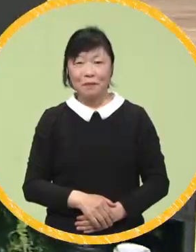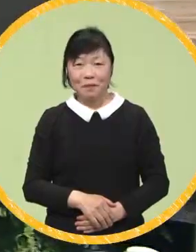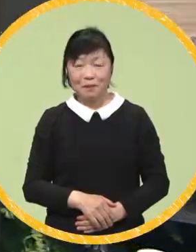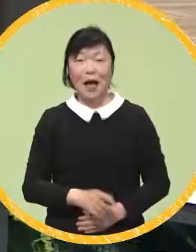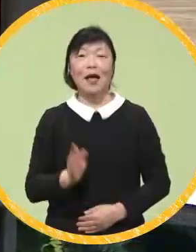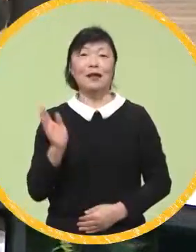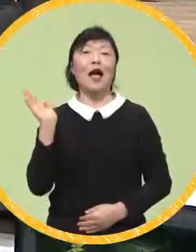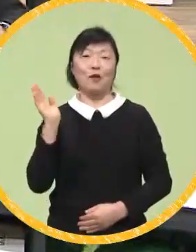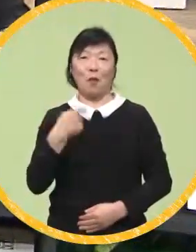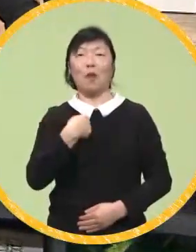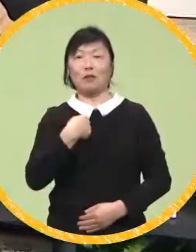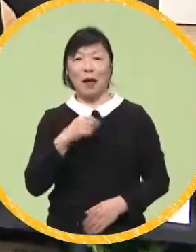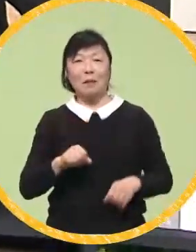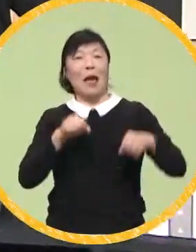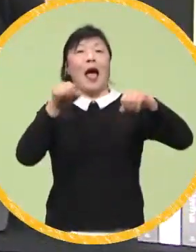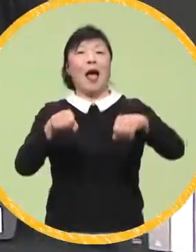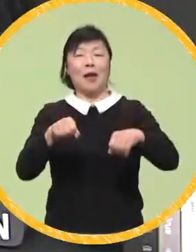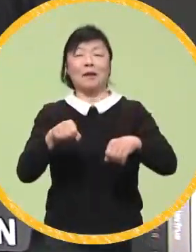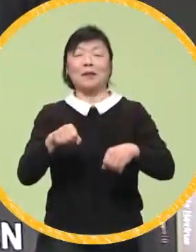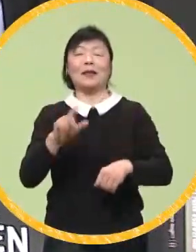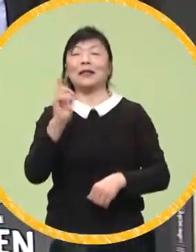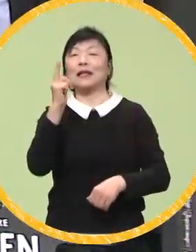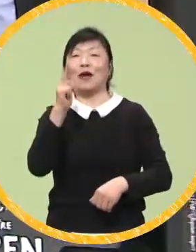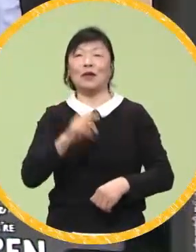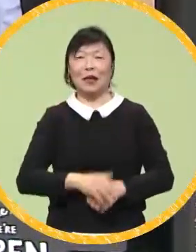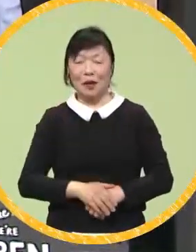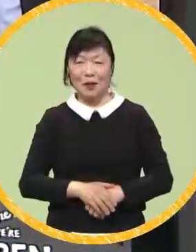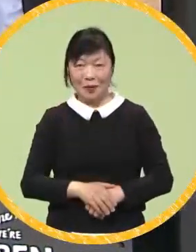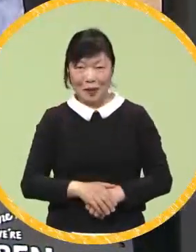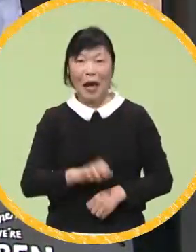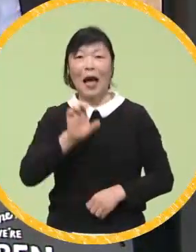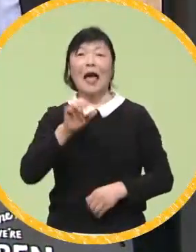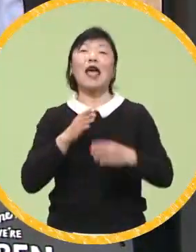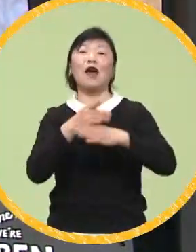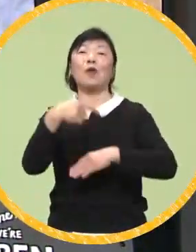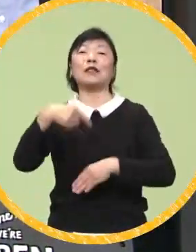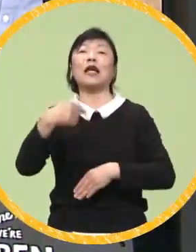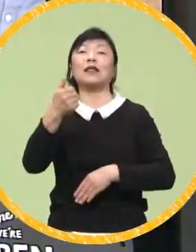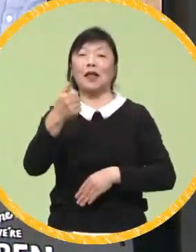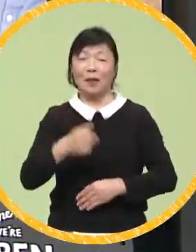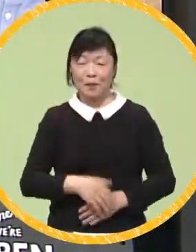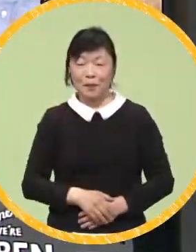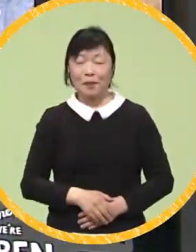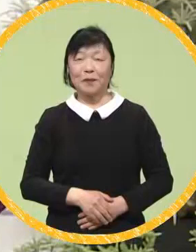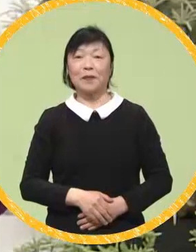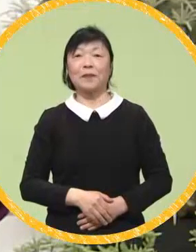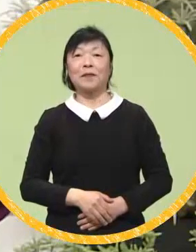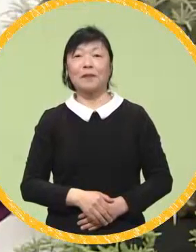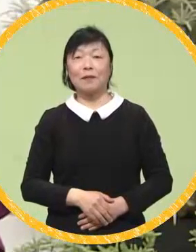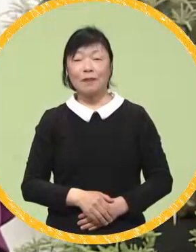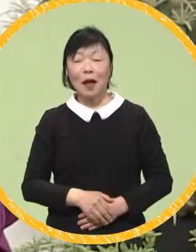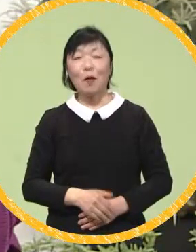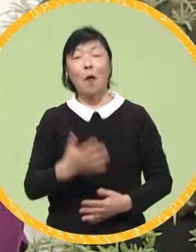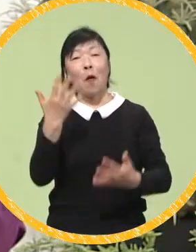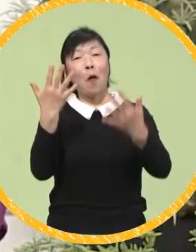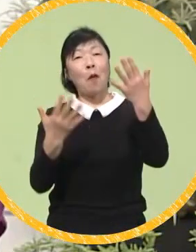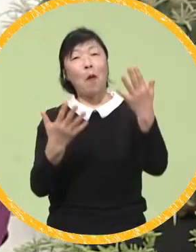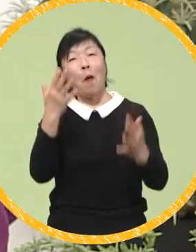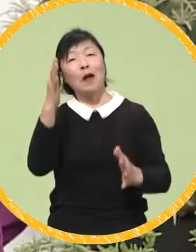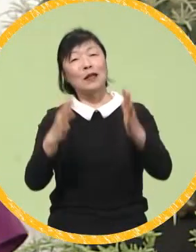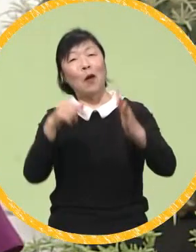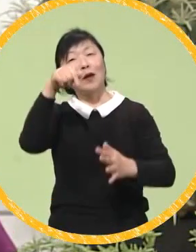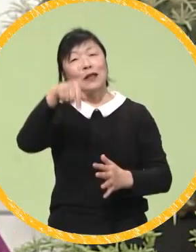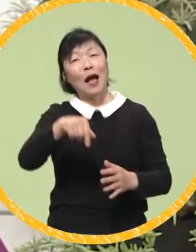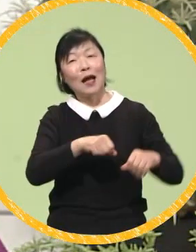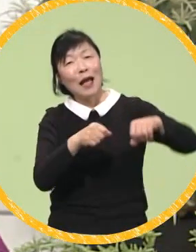最後のバーンとベルぐらいまでねえやる違う立場いましたねせいだねこれ日の中尾根もっと